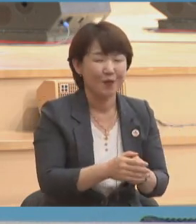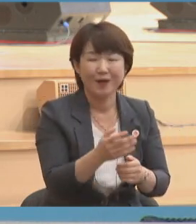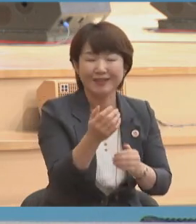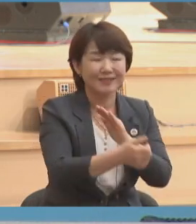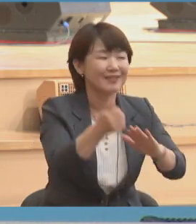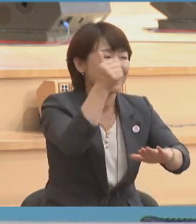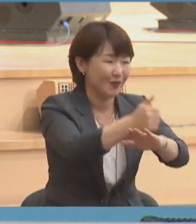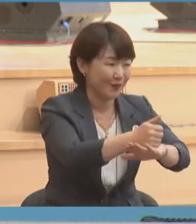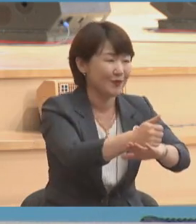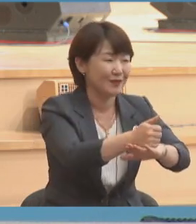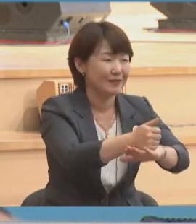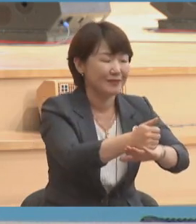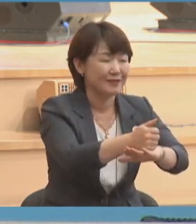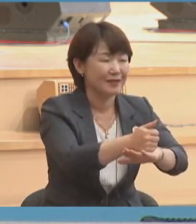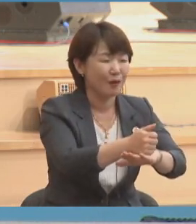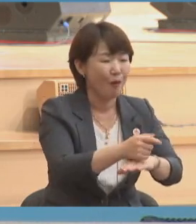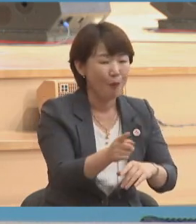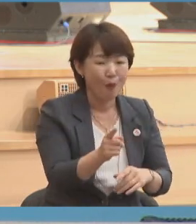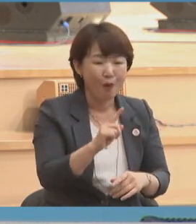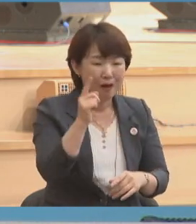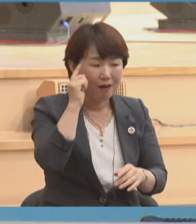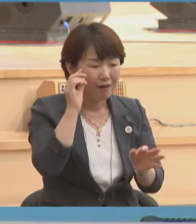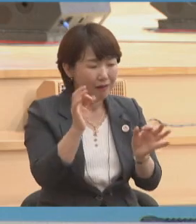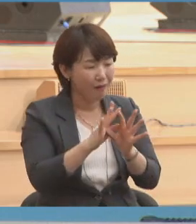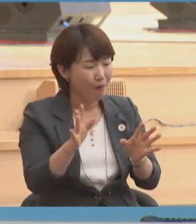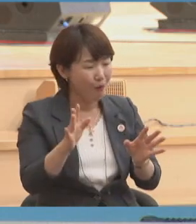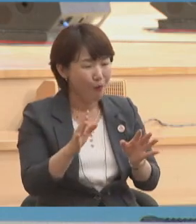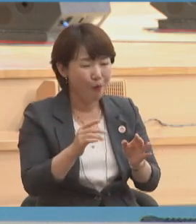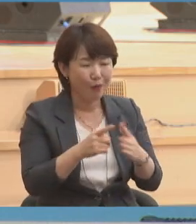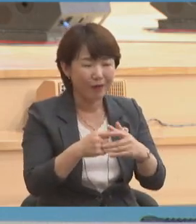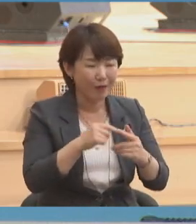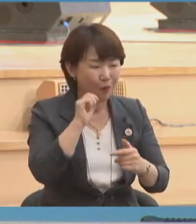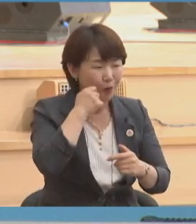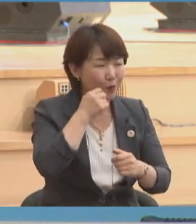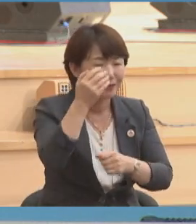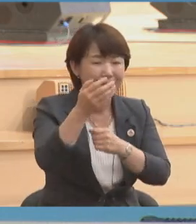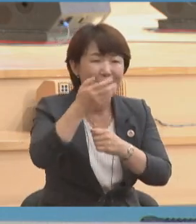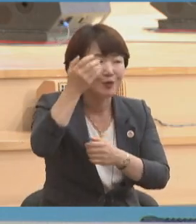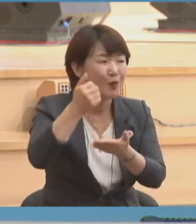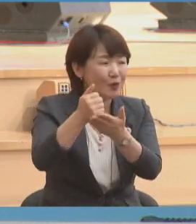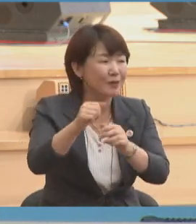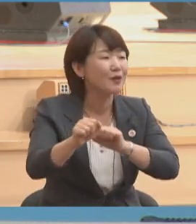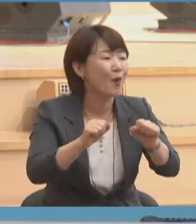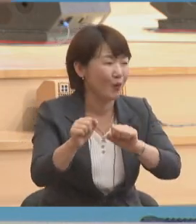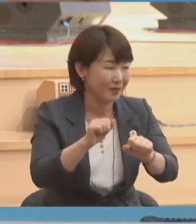성사시켜줬어요. 이해할 수 없는 성령님의 역사죠. 이제